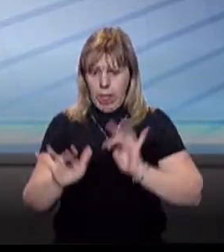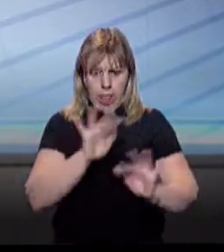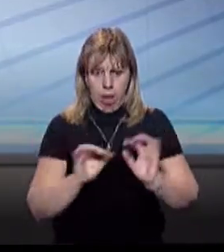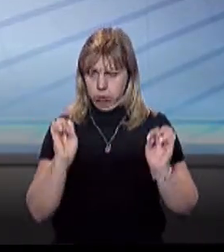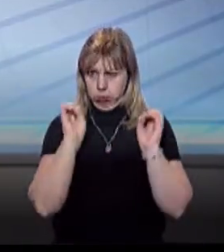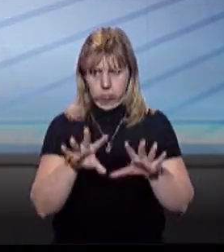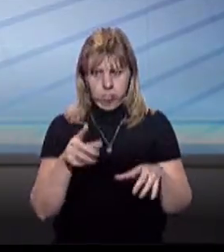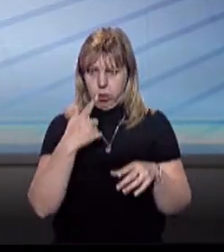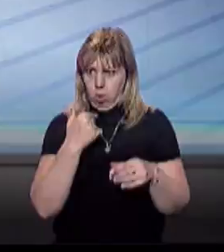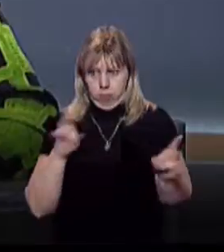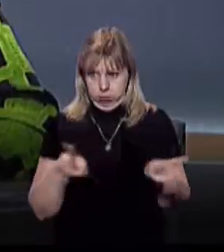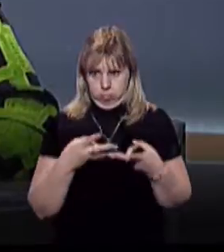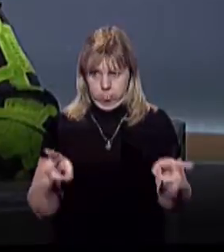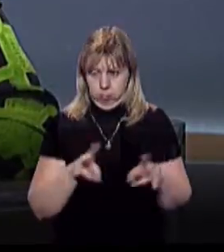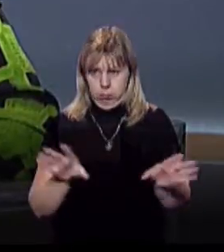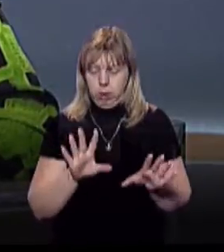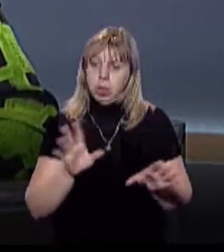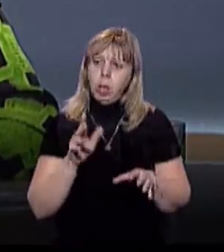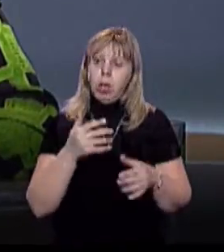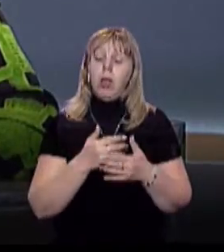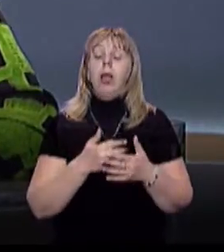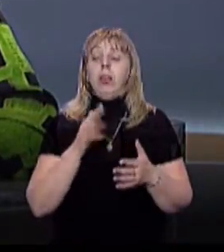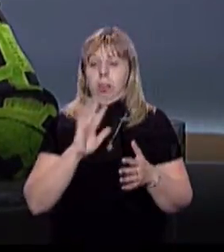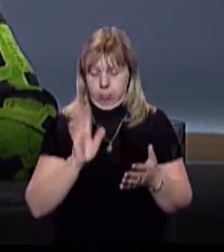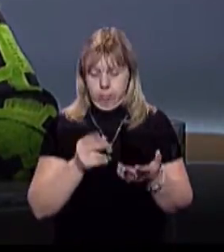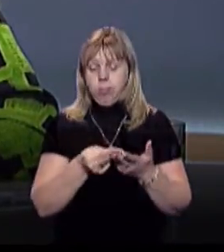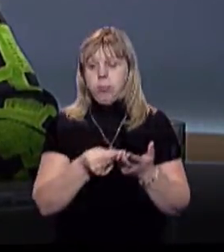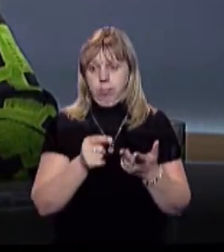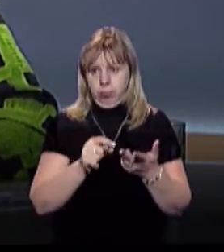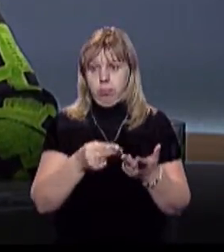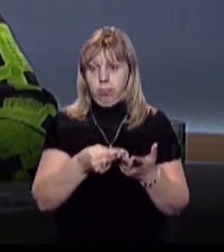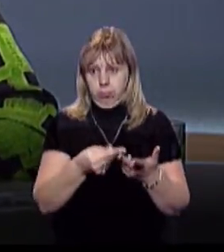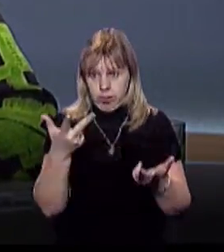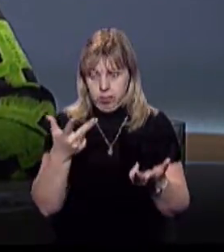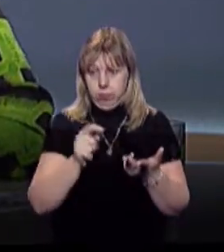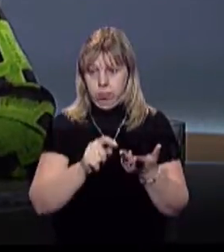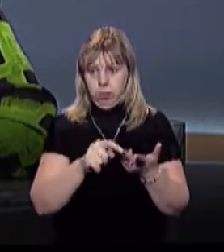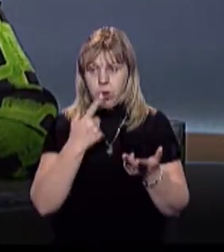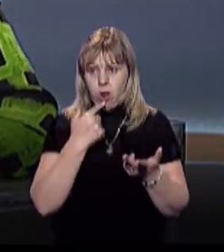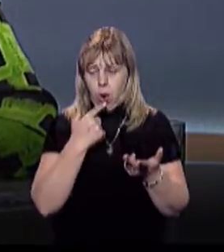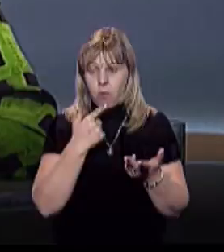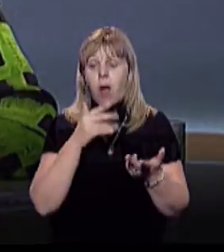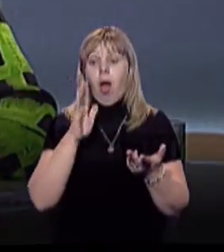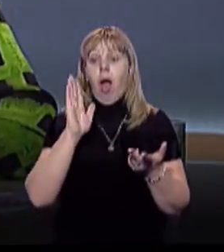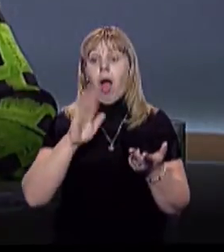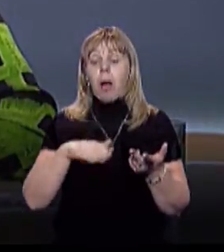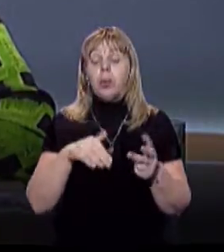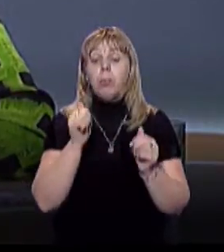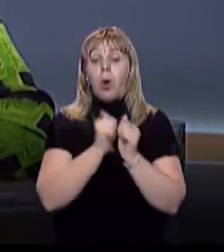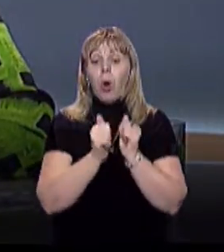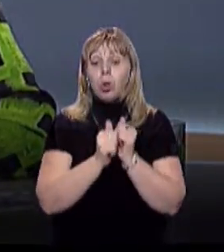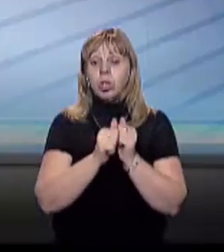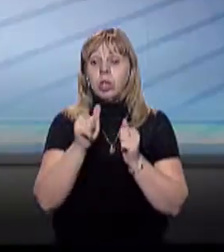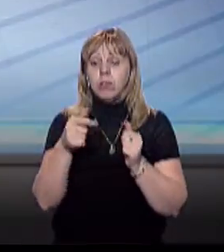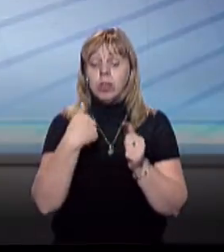здачею крові не проходить? Чи проходить якийсь експрес-тест? Проходить, проходить, беруть кров з пальчика, і кожному донору, який би